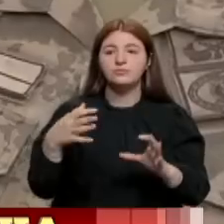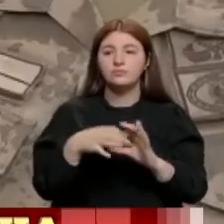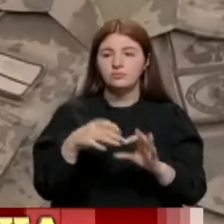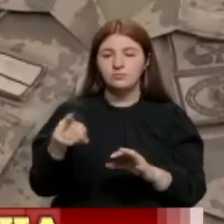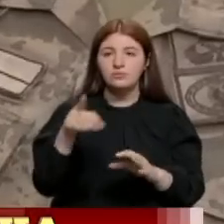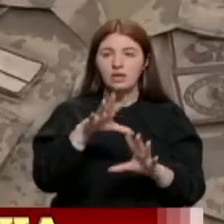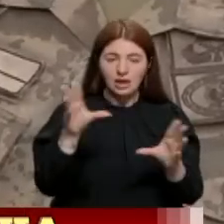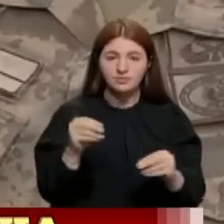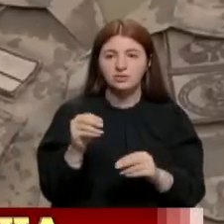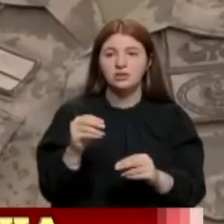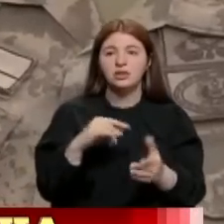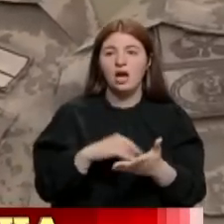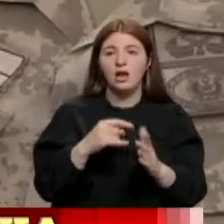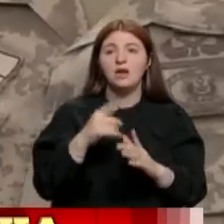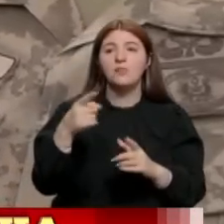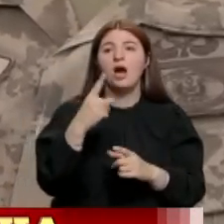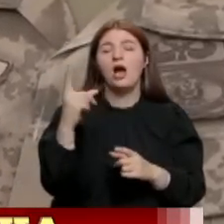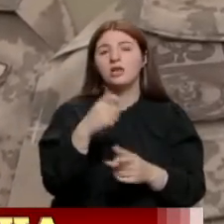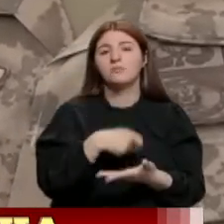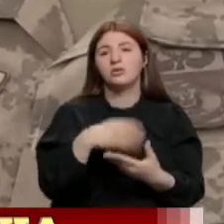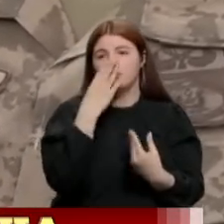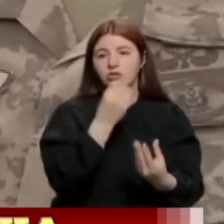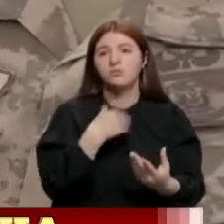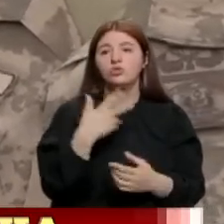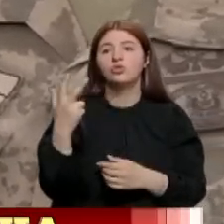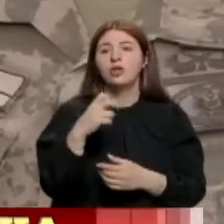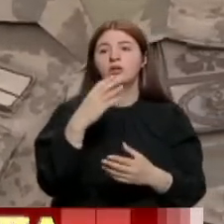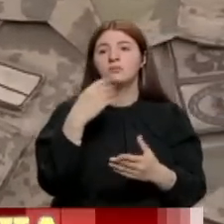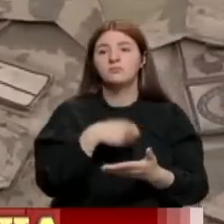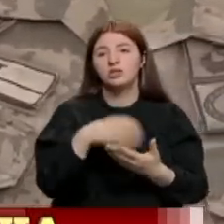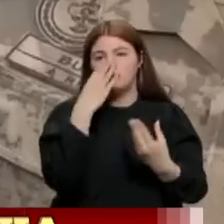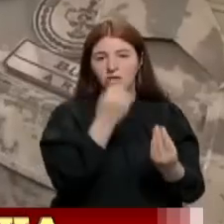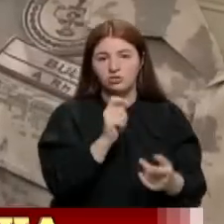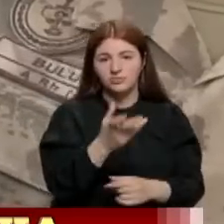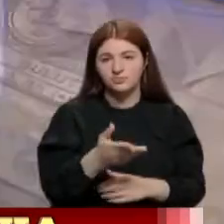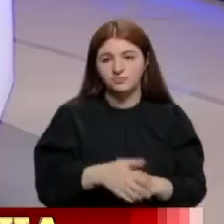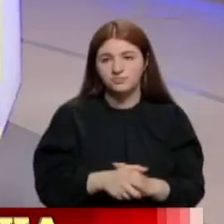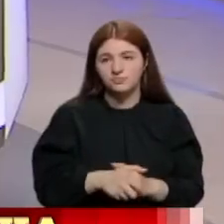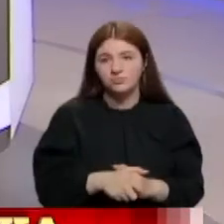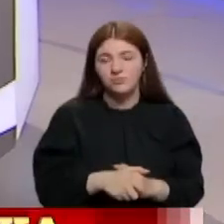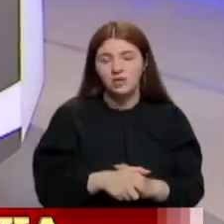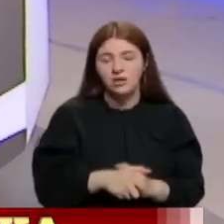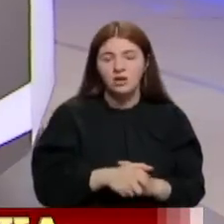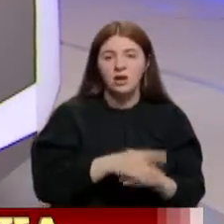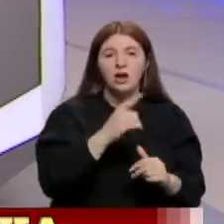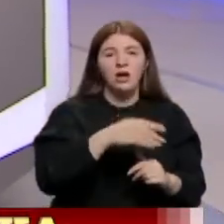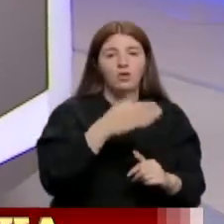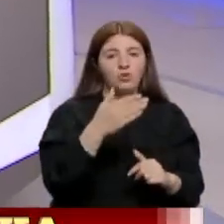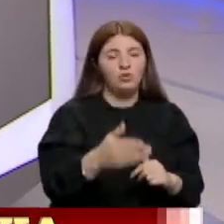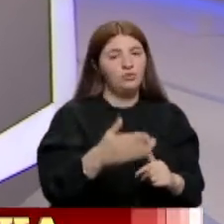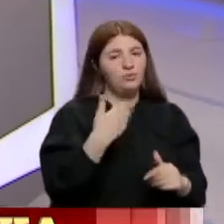mülkidari amirlerin hepsi bir aylık maaşlarını bağışladılar. Ben de 3 aylık maaşımı bağışladım. Bir yandan